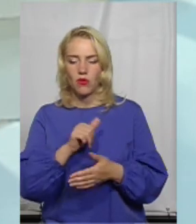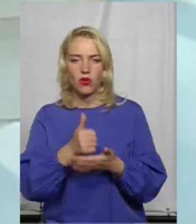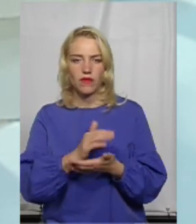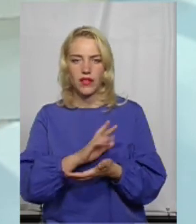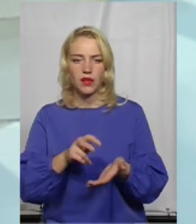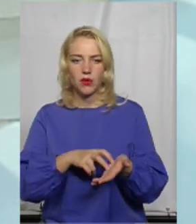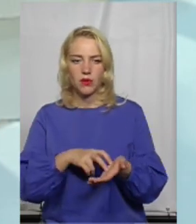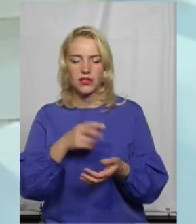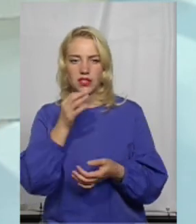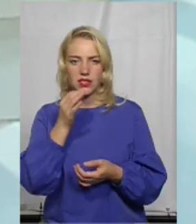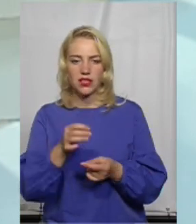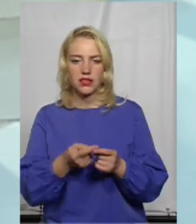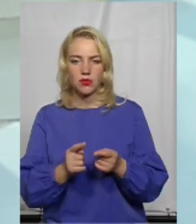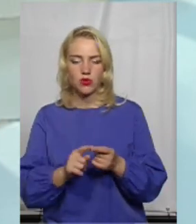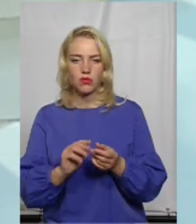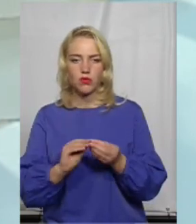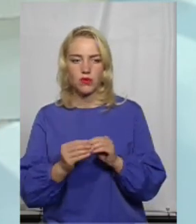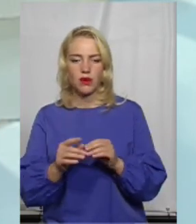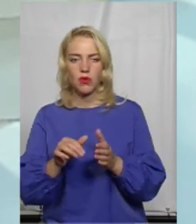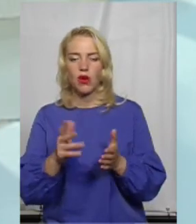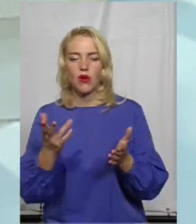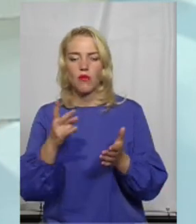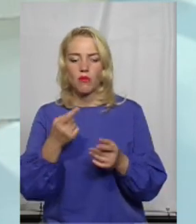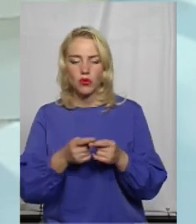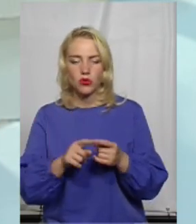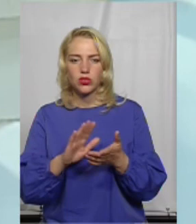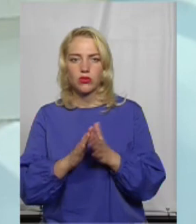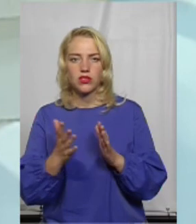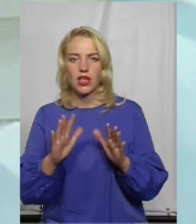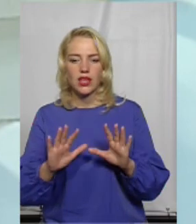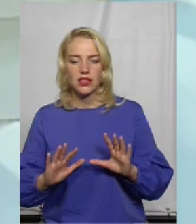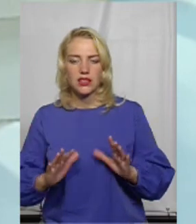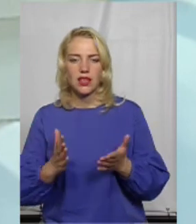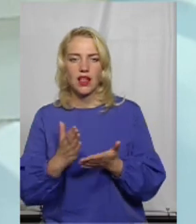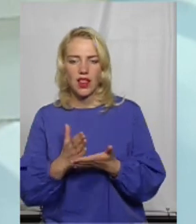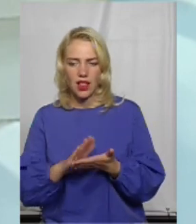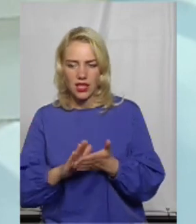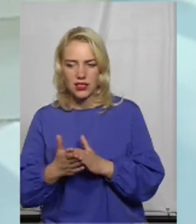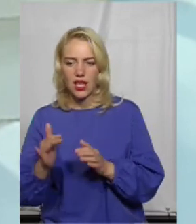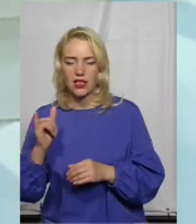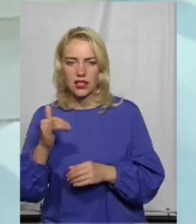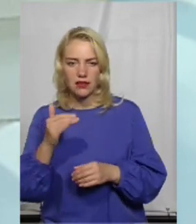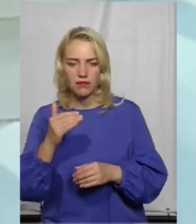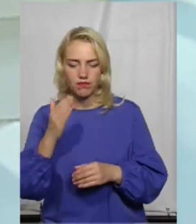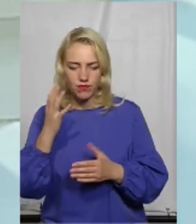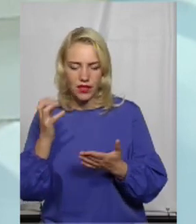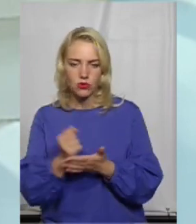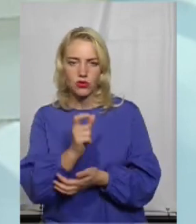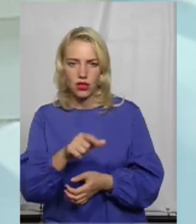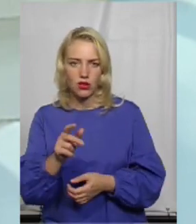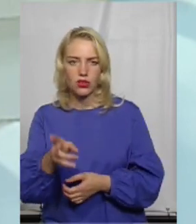побоятися сказати про цю проблему, про якусь ситуацію, яка склалася. І повірте, знайдеться стільки людей,